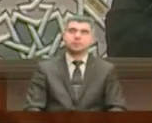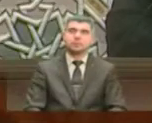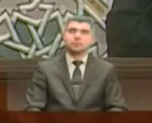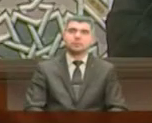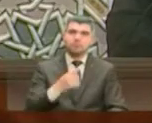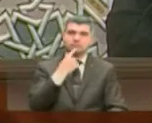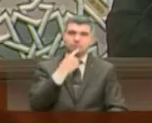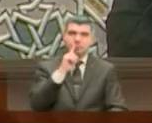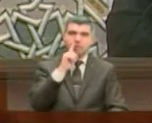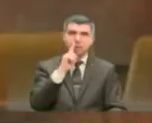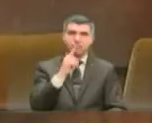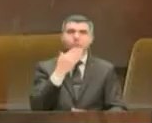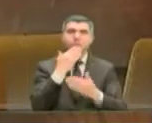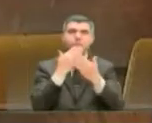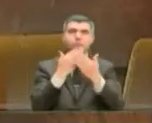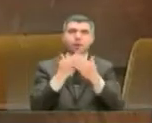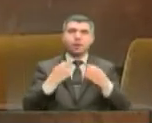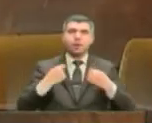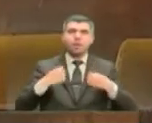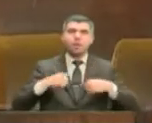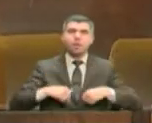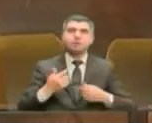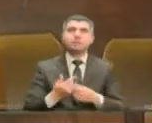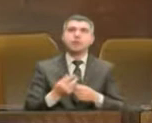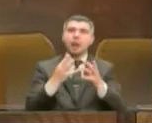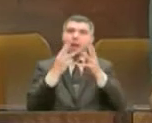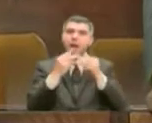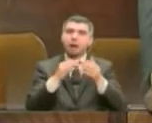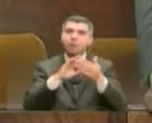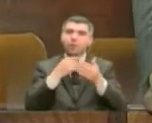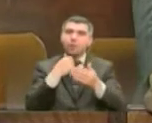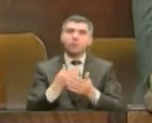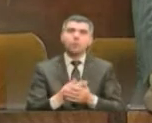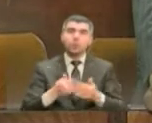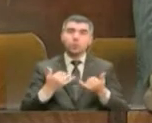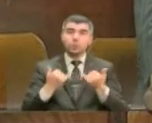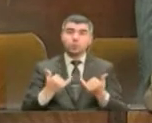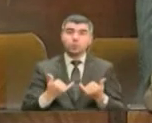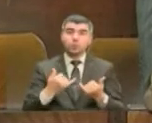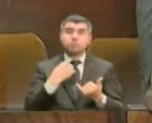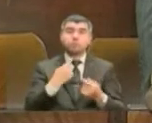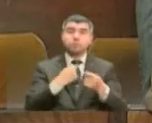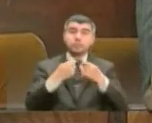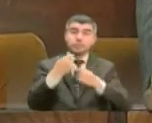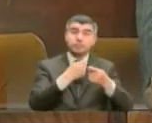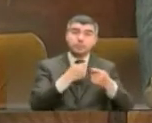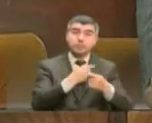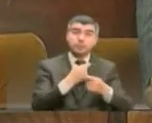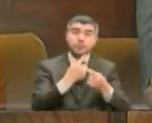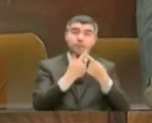بسم الله الرحمن الرحيم. شكرا سيد الوزير على المعطيات والارقام اللي عطيتوها لنا اليوم. الاقتصاد الوطني سيد الوزير تعرف واحد